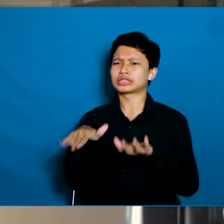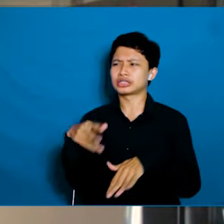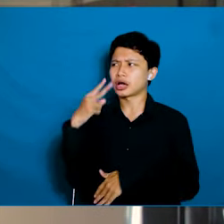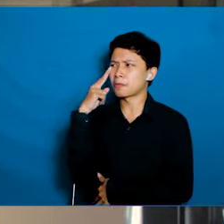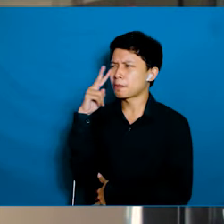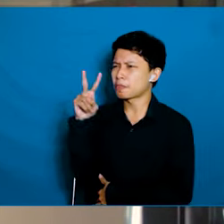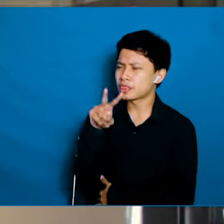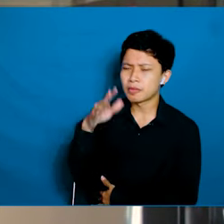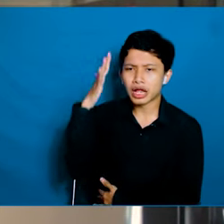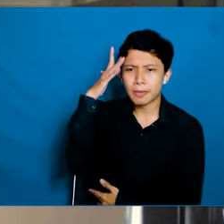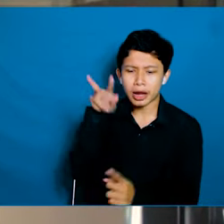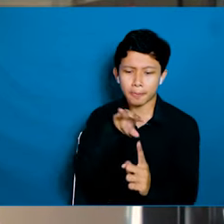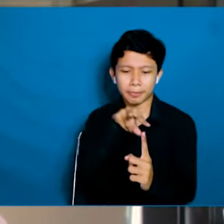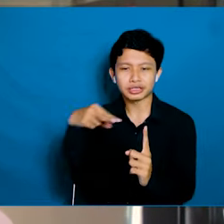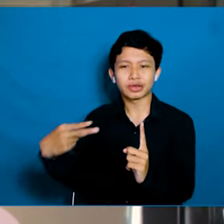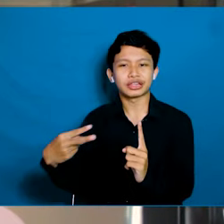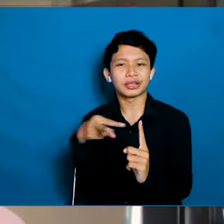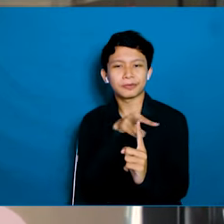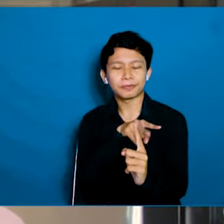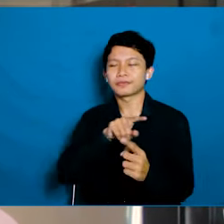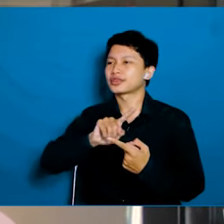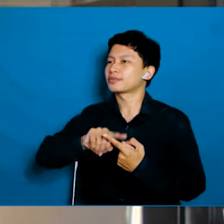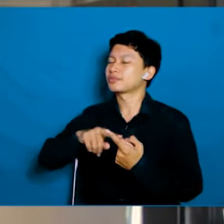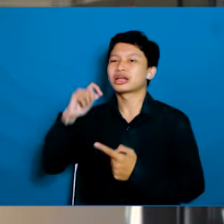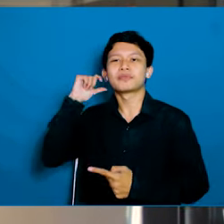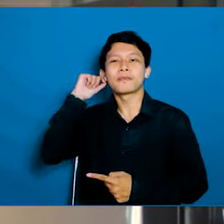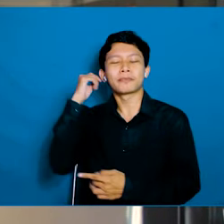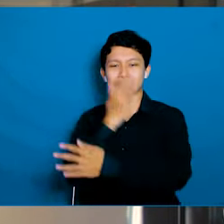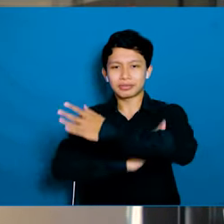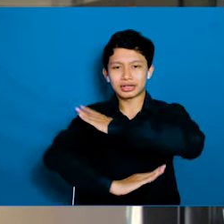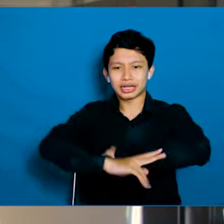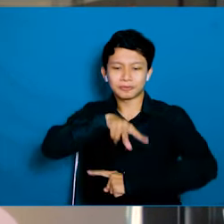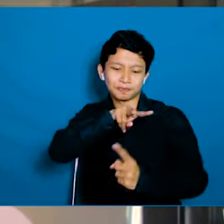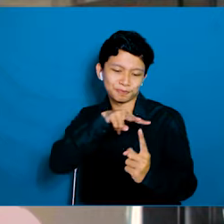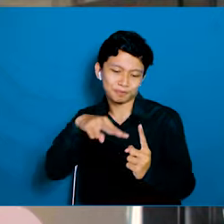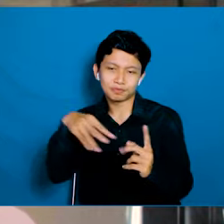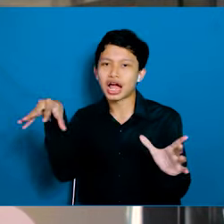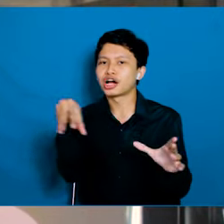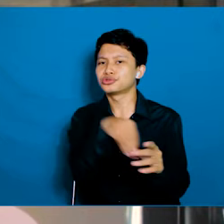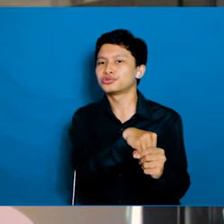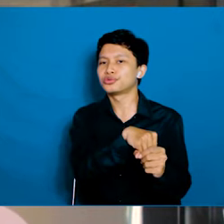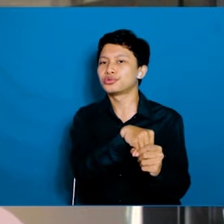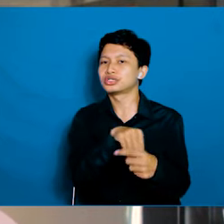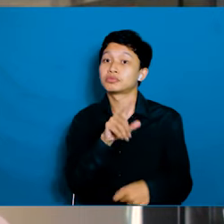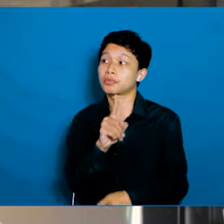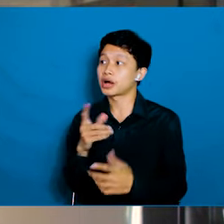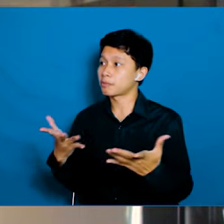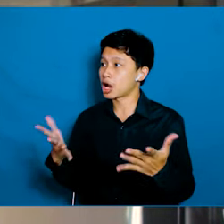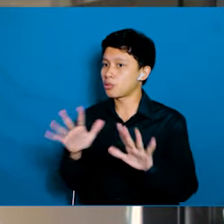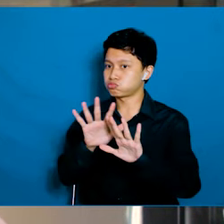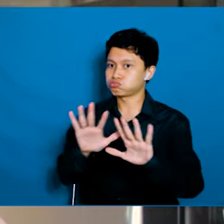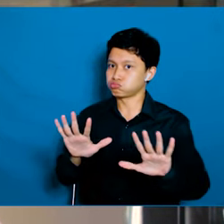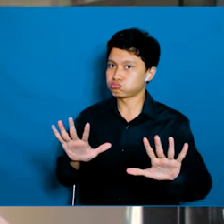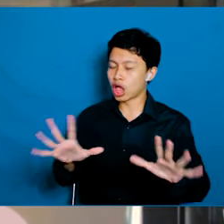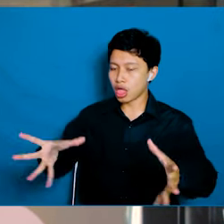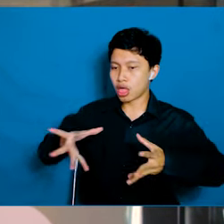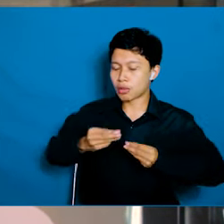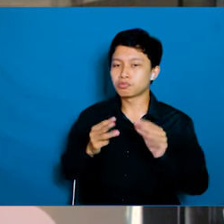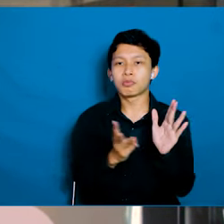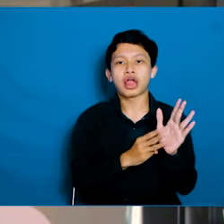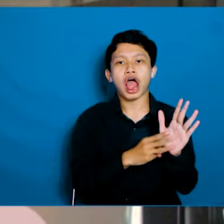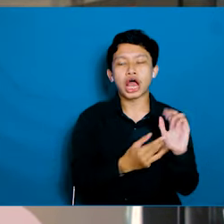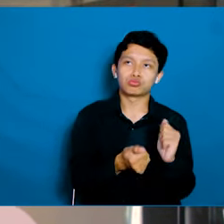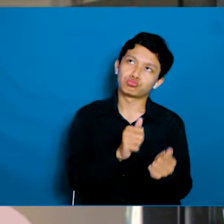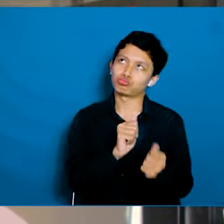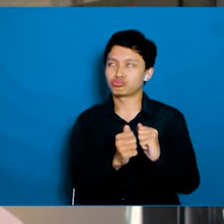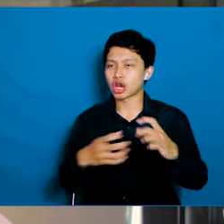harus memasukkan satu perspektif terkait dengan perempuan disabilitas. Kenapa? Karena ada hal-hal yang dialami oleh